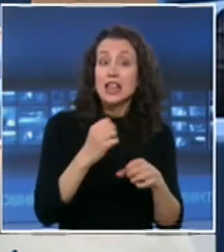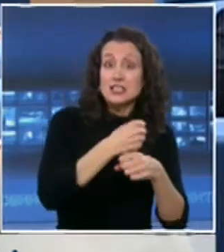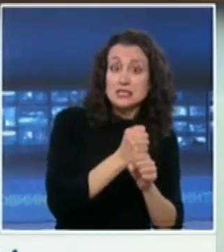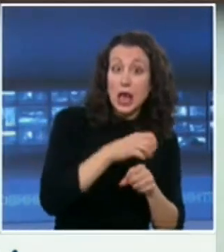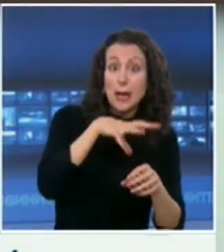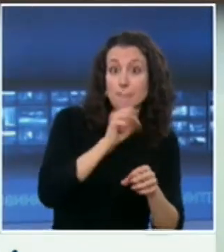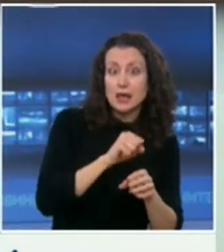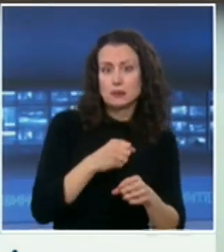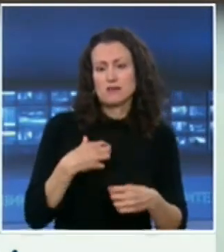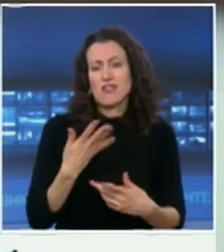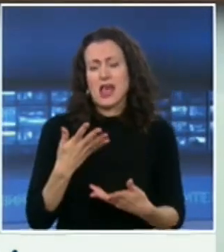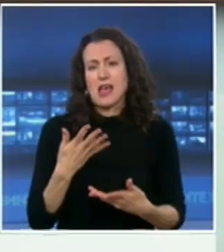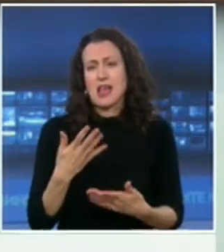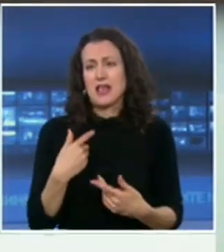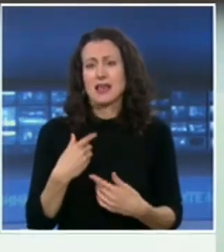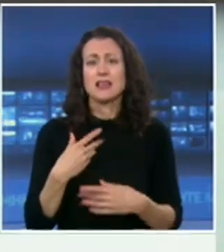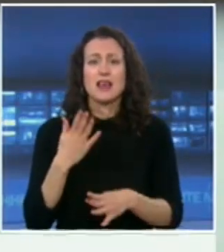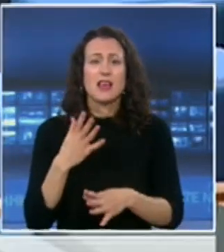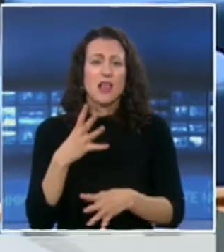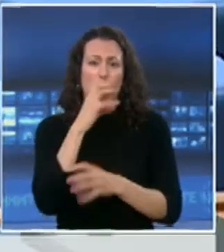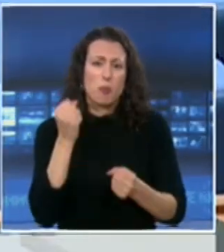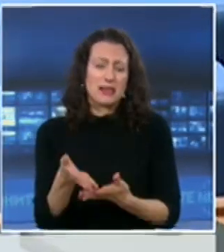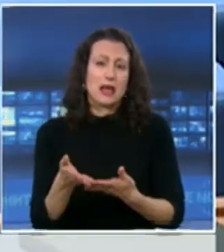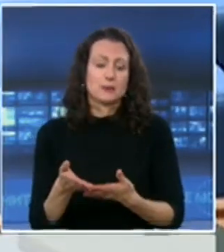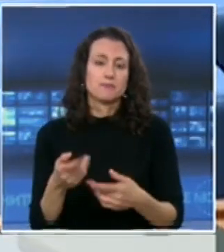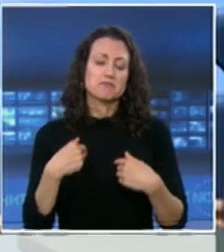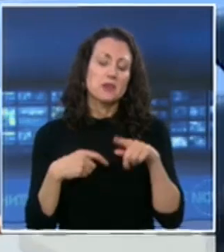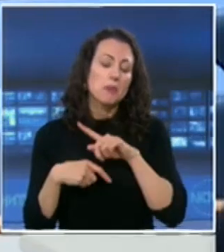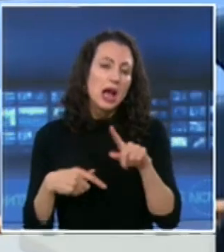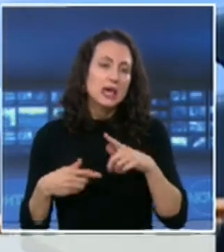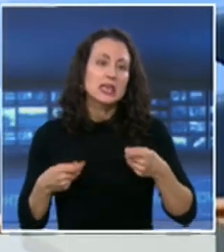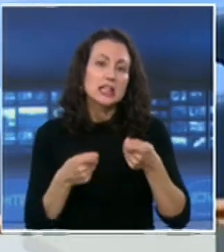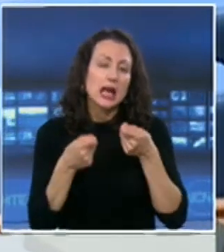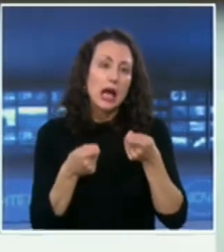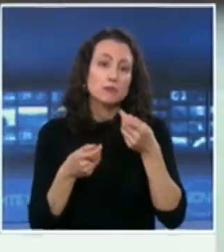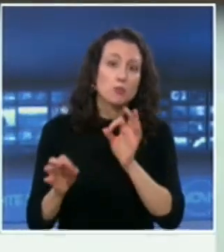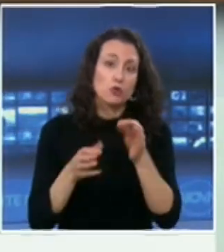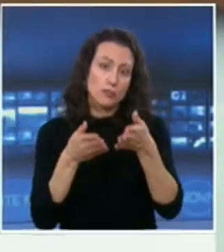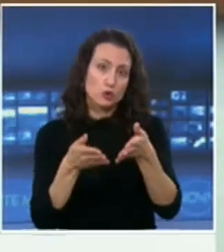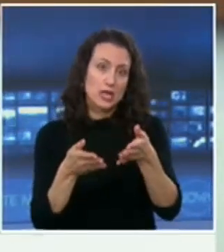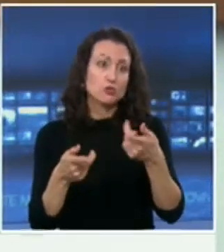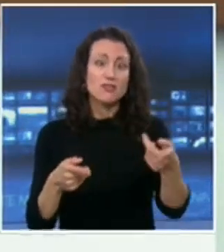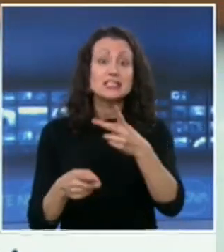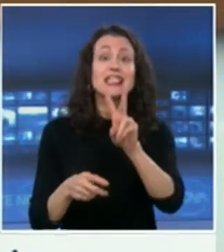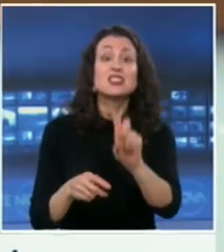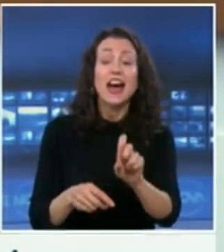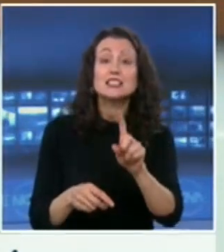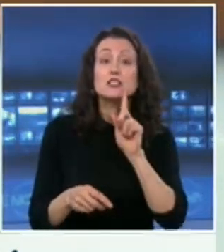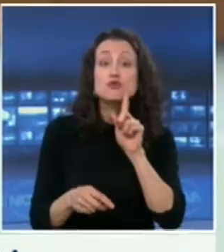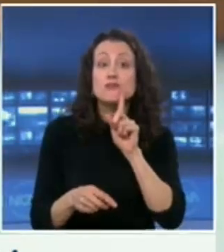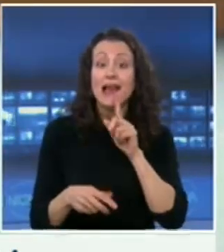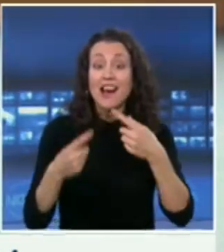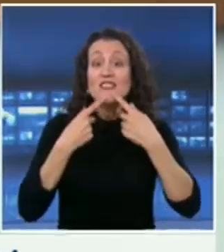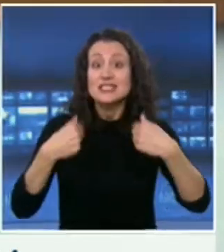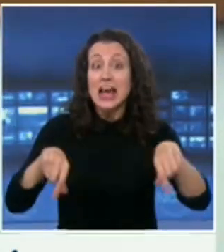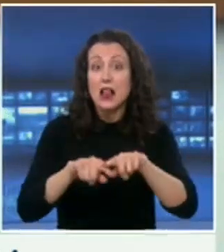искрено желаете подобно нещо, при положение, че вие сте 20 човека в зала. правите предложения, които вие самите не си ги подкрепяте,